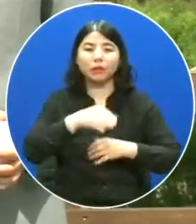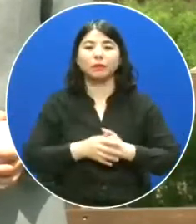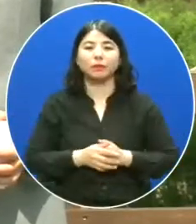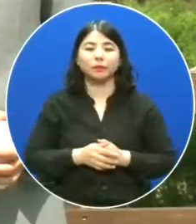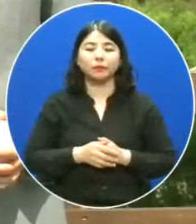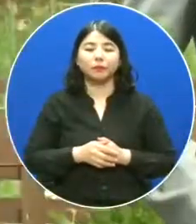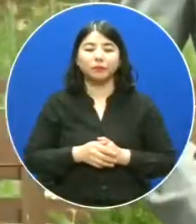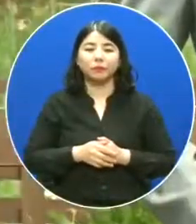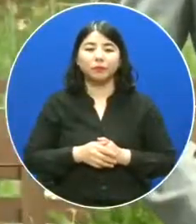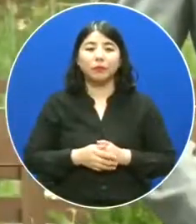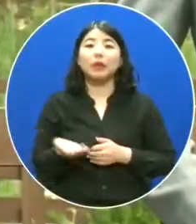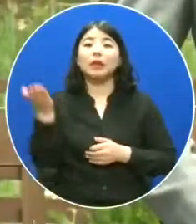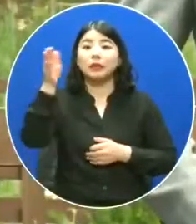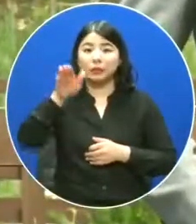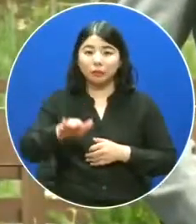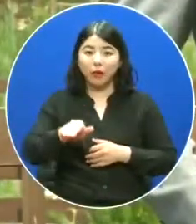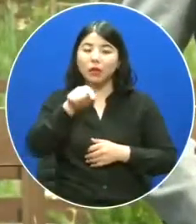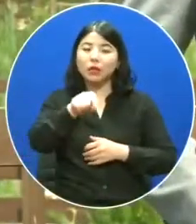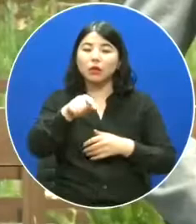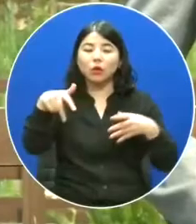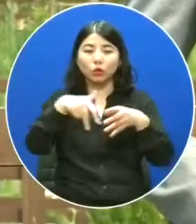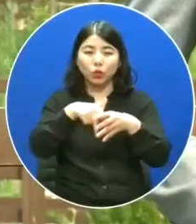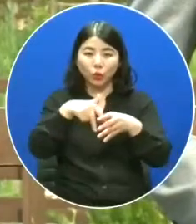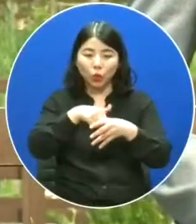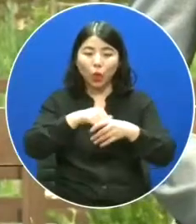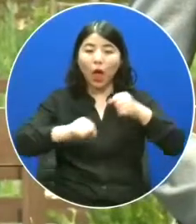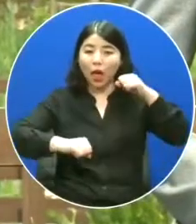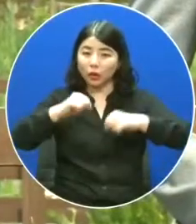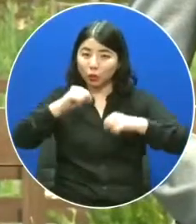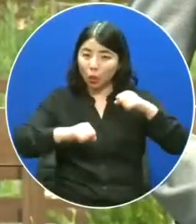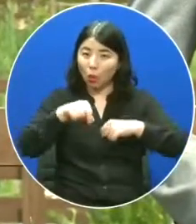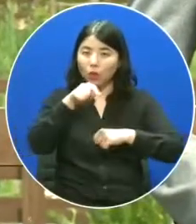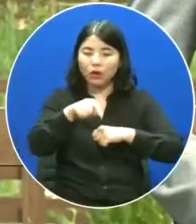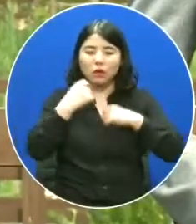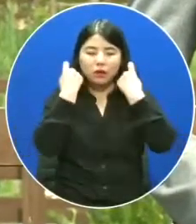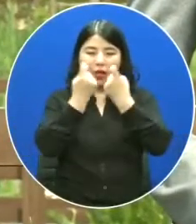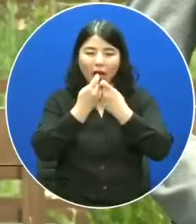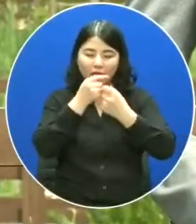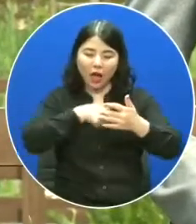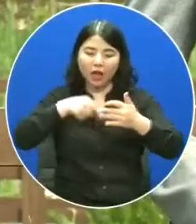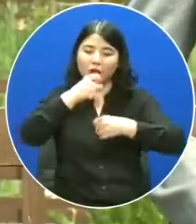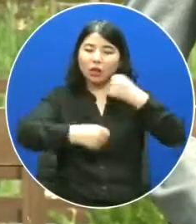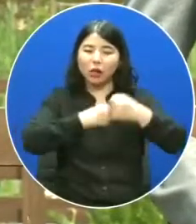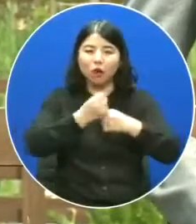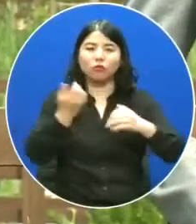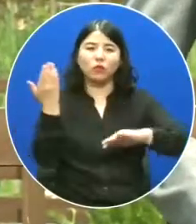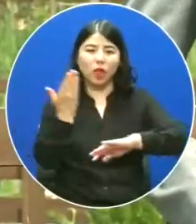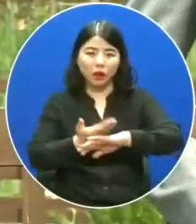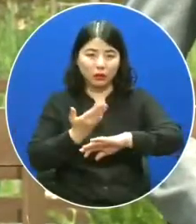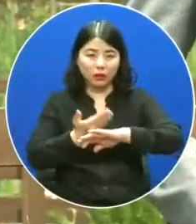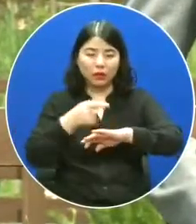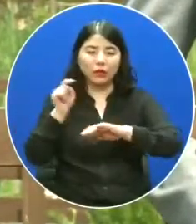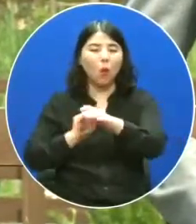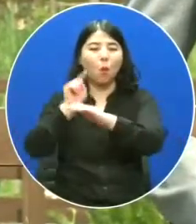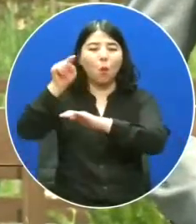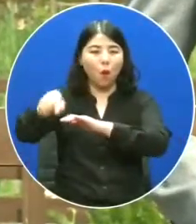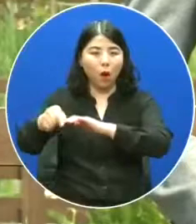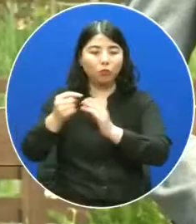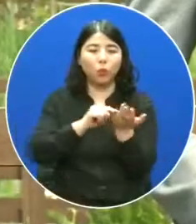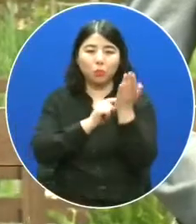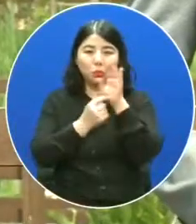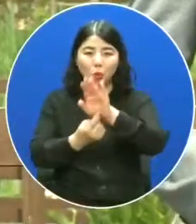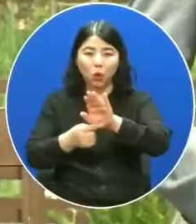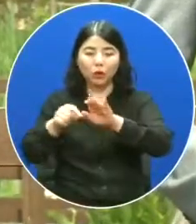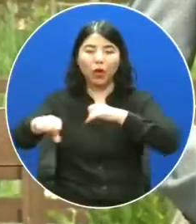사실입니다. 하지만 이러한 종교적 행위란 개인의 내적인 자유와는 다른 외부로